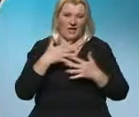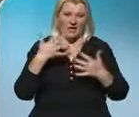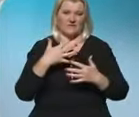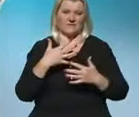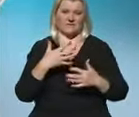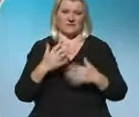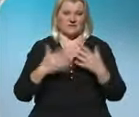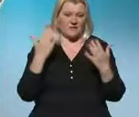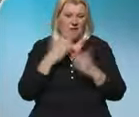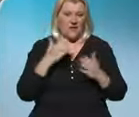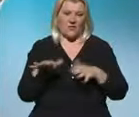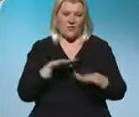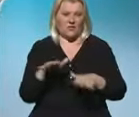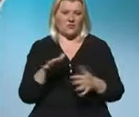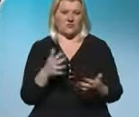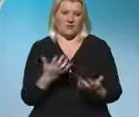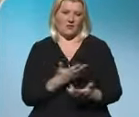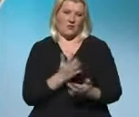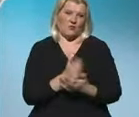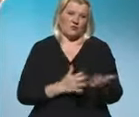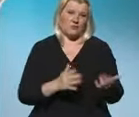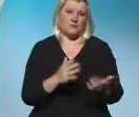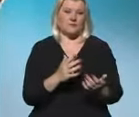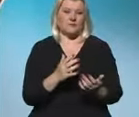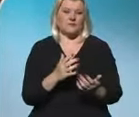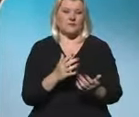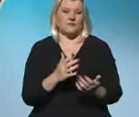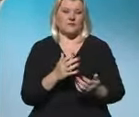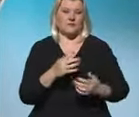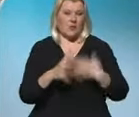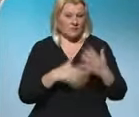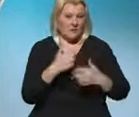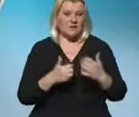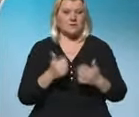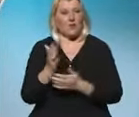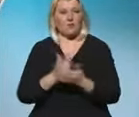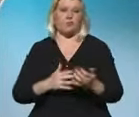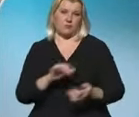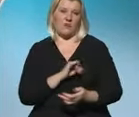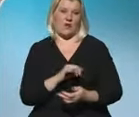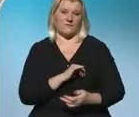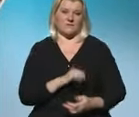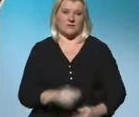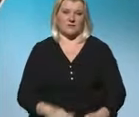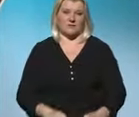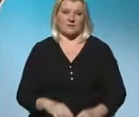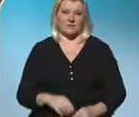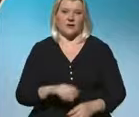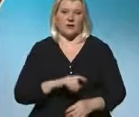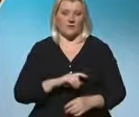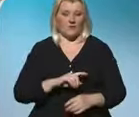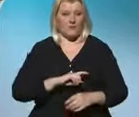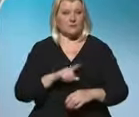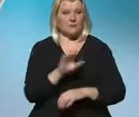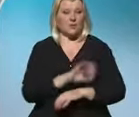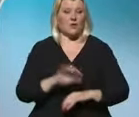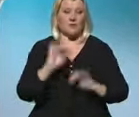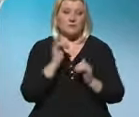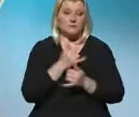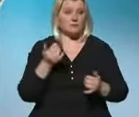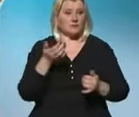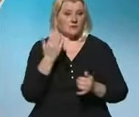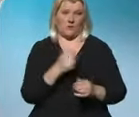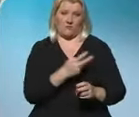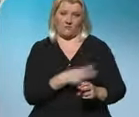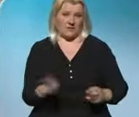asi mě to takhle vlastně baví, když se na to podívám se zhora, tak jsem šťastná a fakt si myslím, že ten projekt dopadnul skvěle. Teďka ho opakujeme